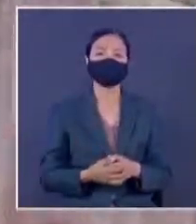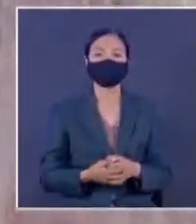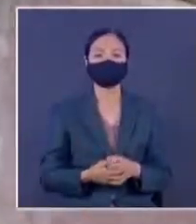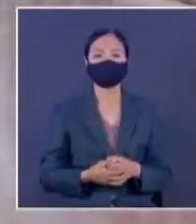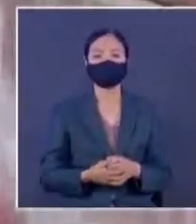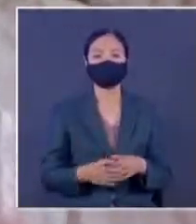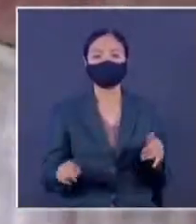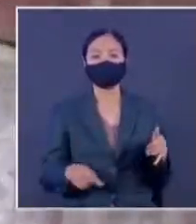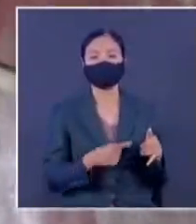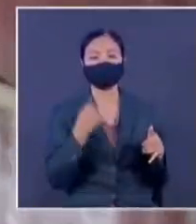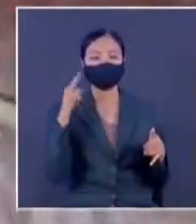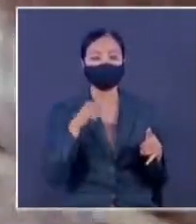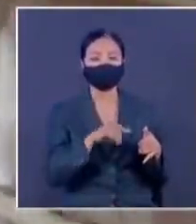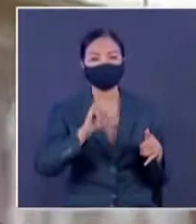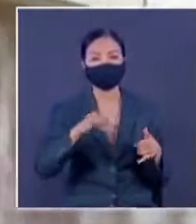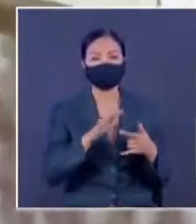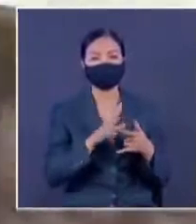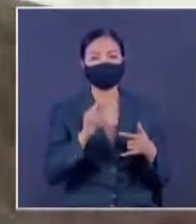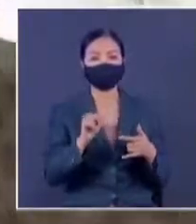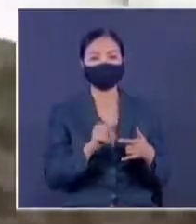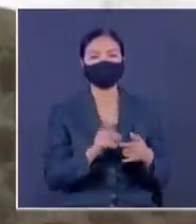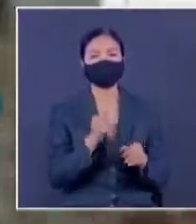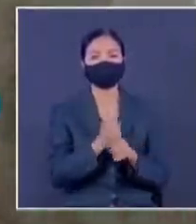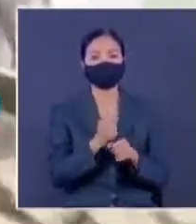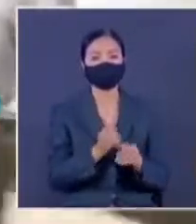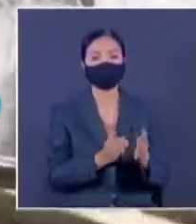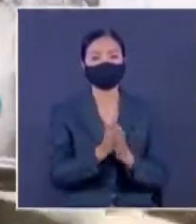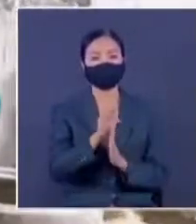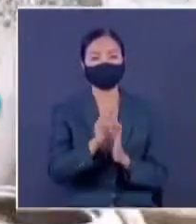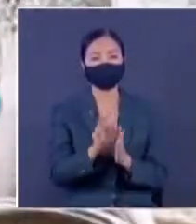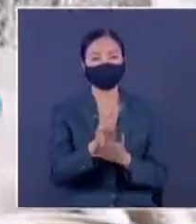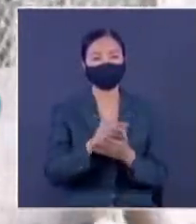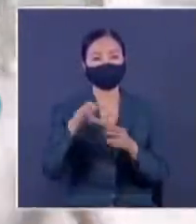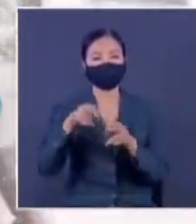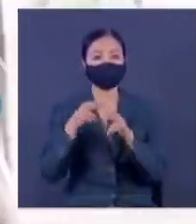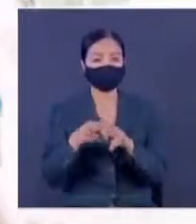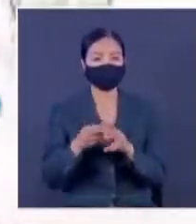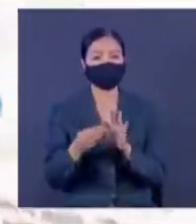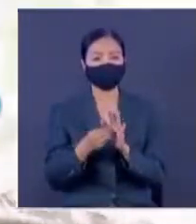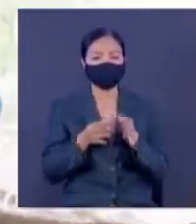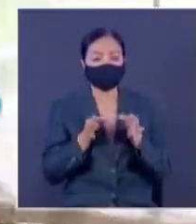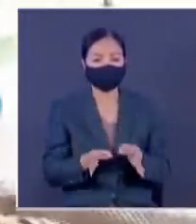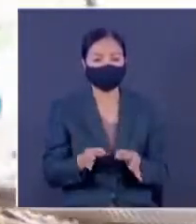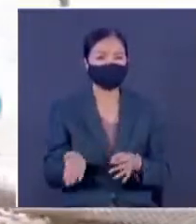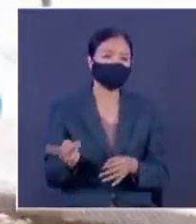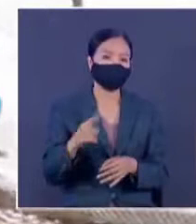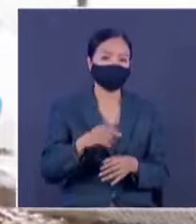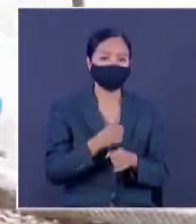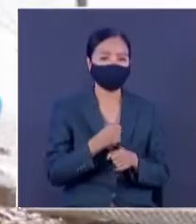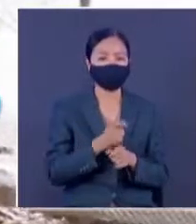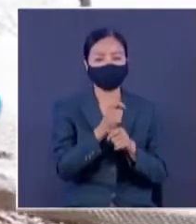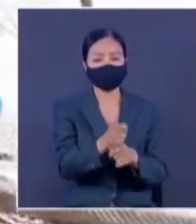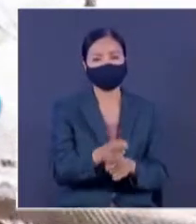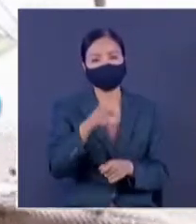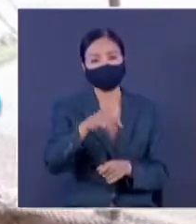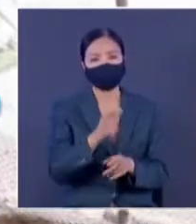นางสาวธนกันพัฒน์หรือว่าจูนบัณฑิตด้านกฎหมายจากมหาวิทยาลัยเอกชนในกรุงเทพมหานครตัดสินใจกลับบ้านมาทำการเกษ